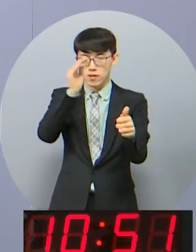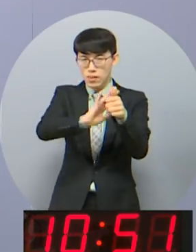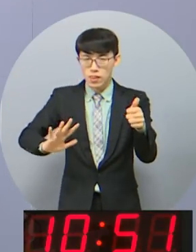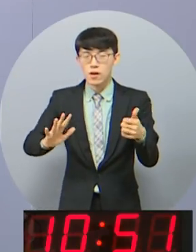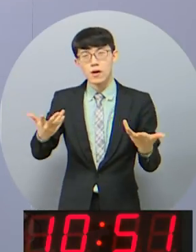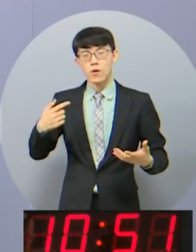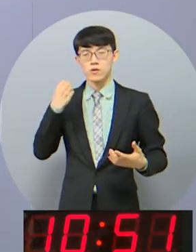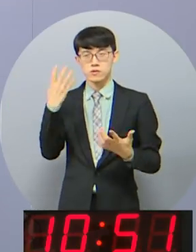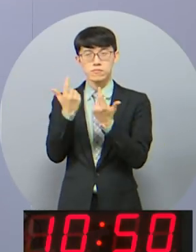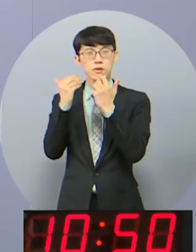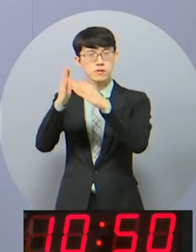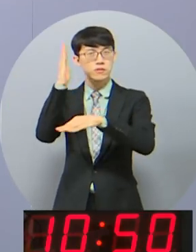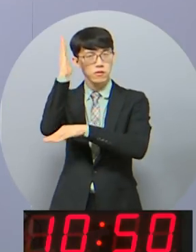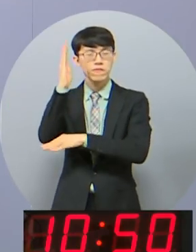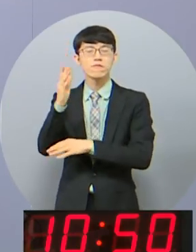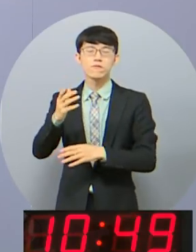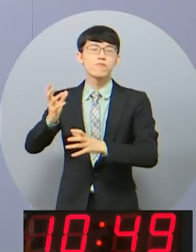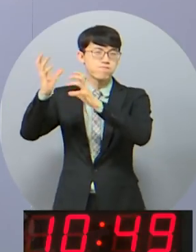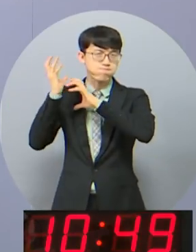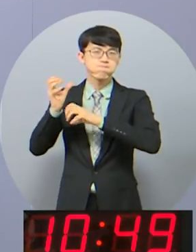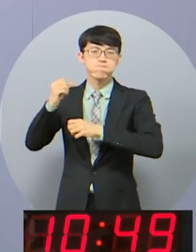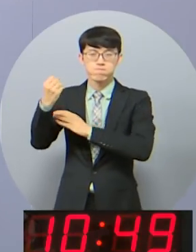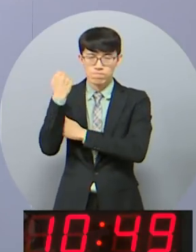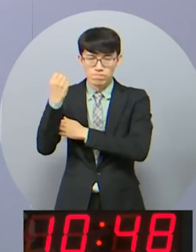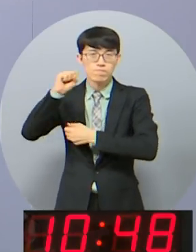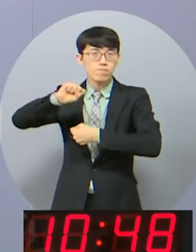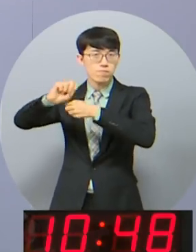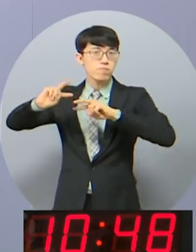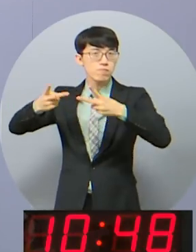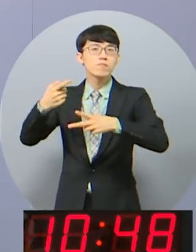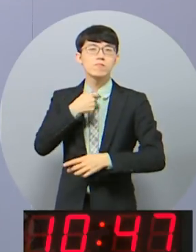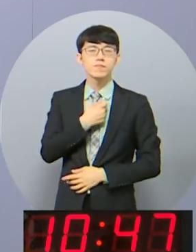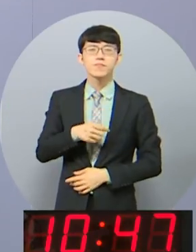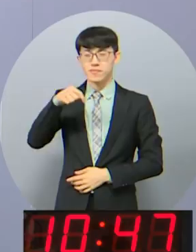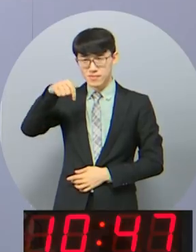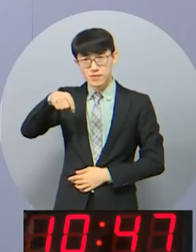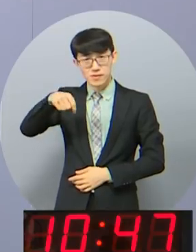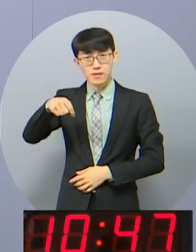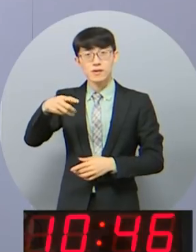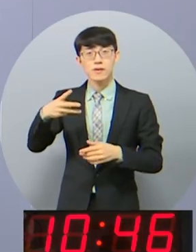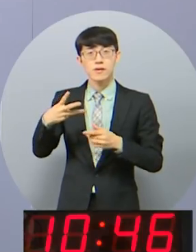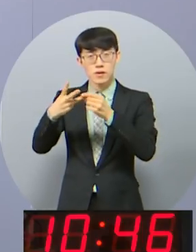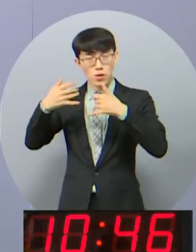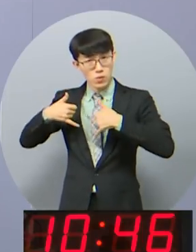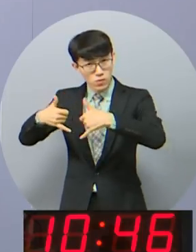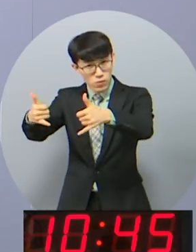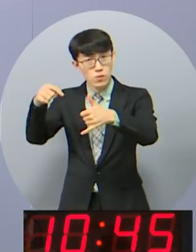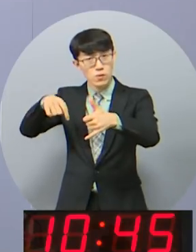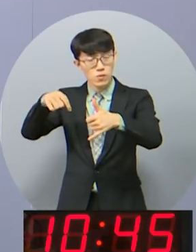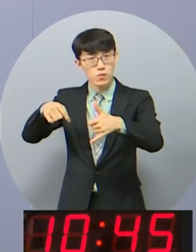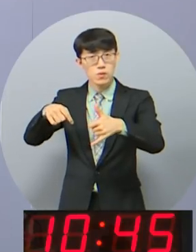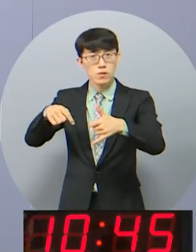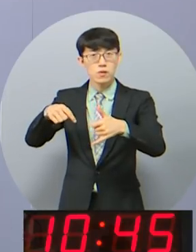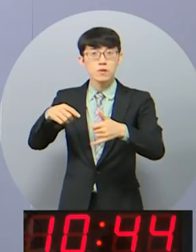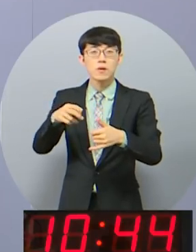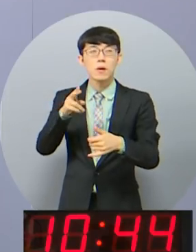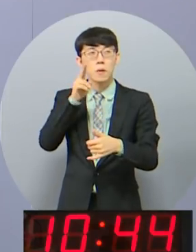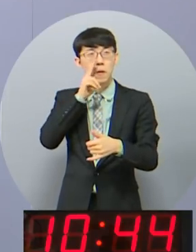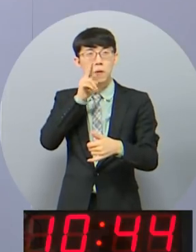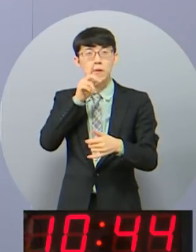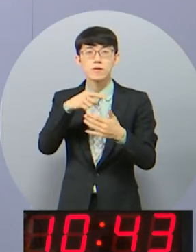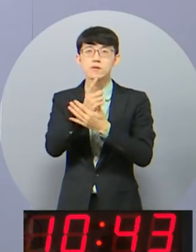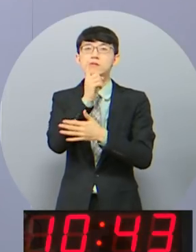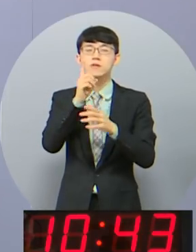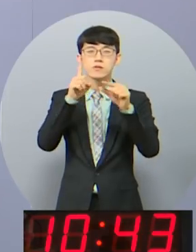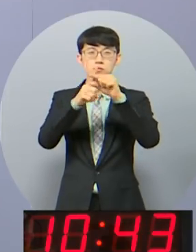必须要再加强。那这一台连外道路对于淡水人的交通而言，就不会只是一条中正东路，只要一